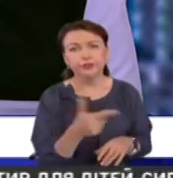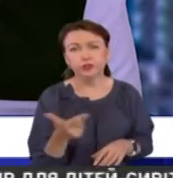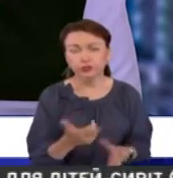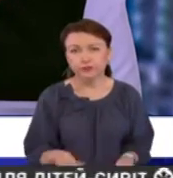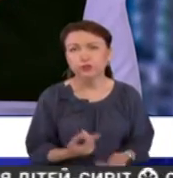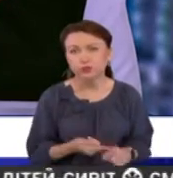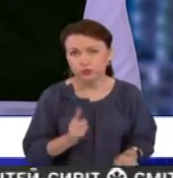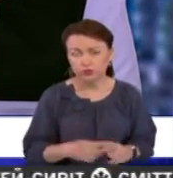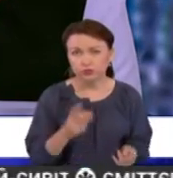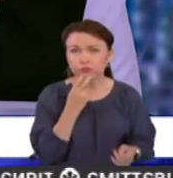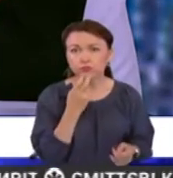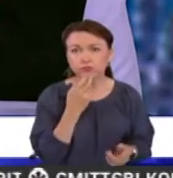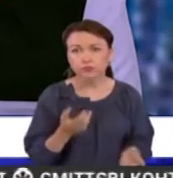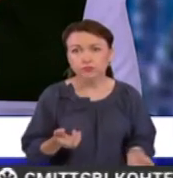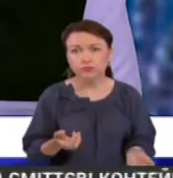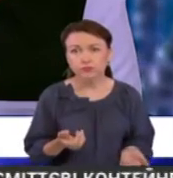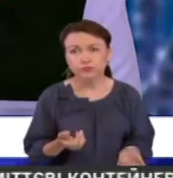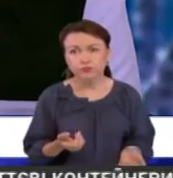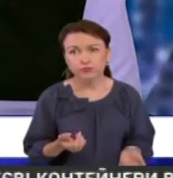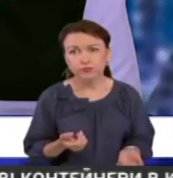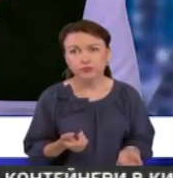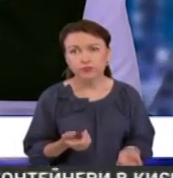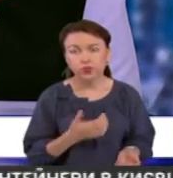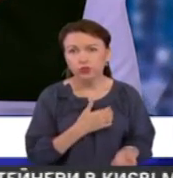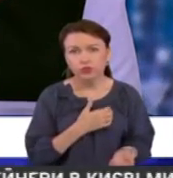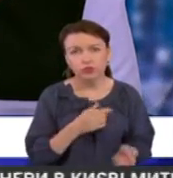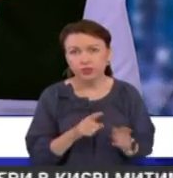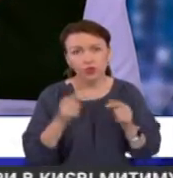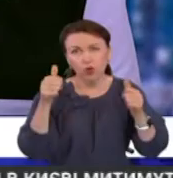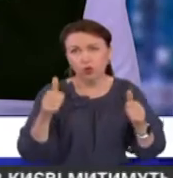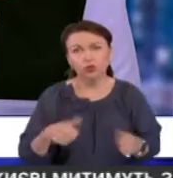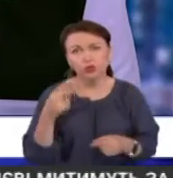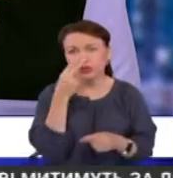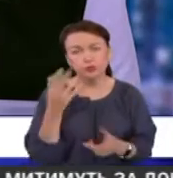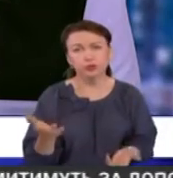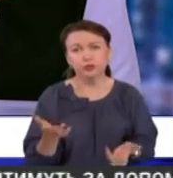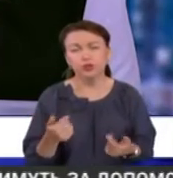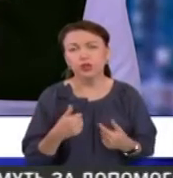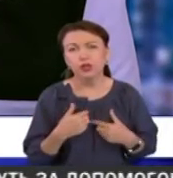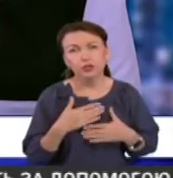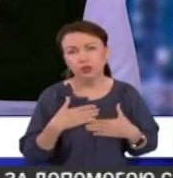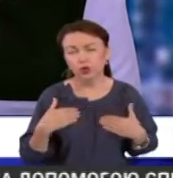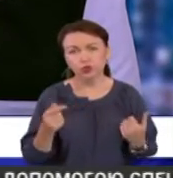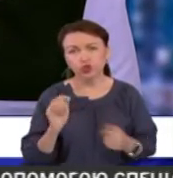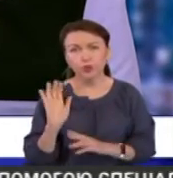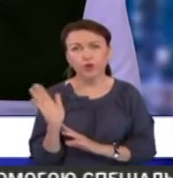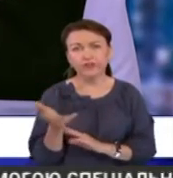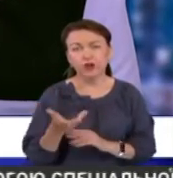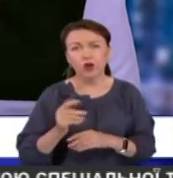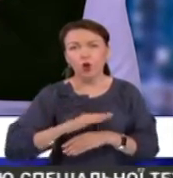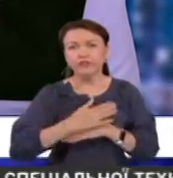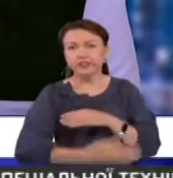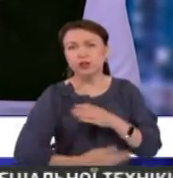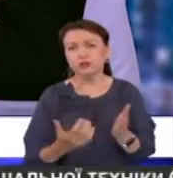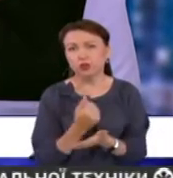гривень. Ну, тобто, хотілося б таких оголошень не бачити. Ні, я не хочу, щоб офіціант заробляв менше, я